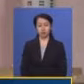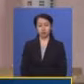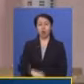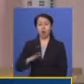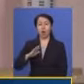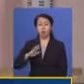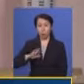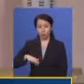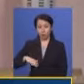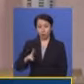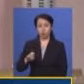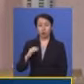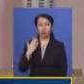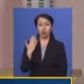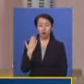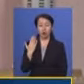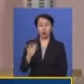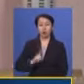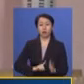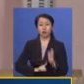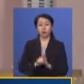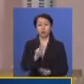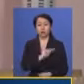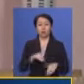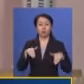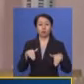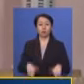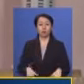После того, как вступит постановление